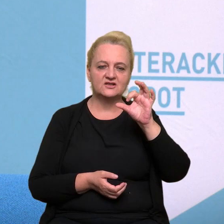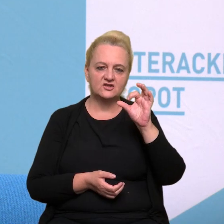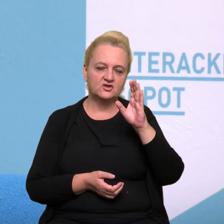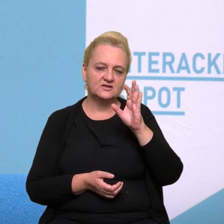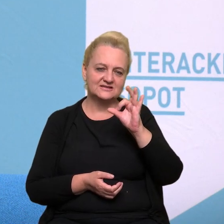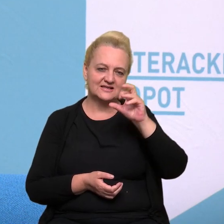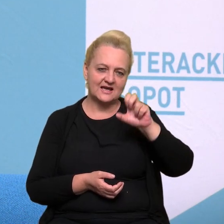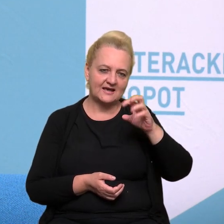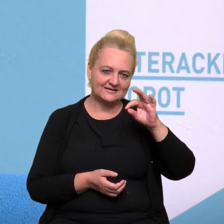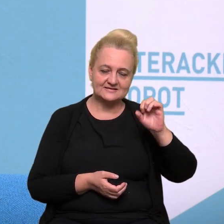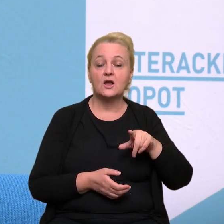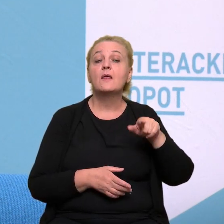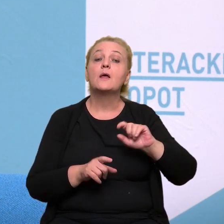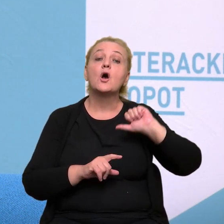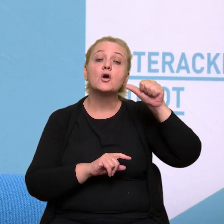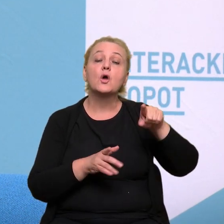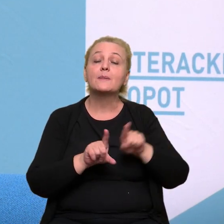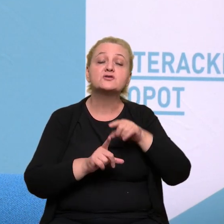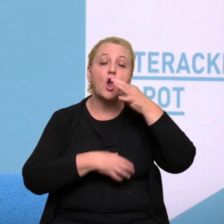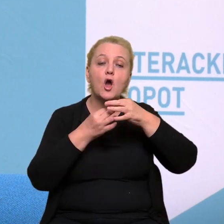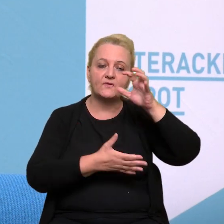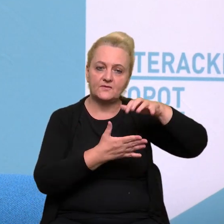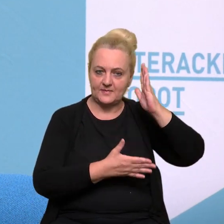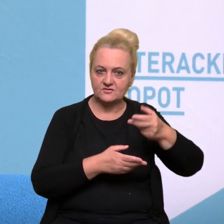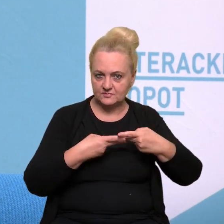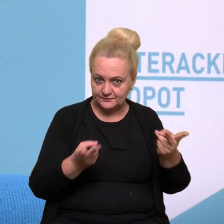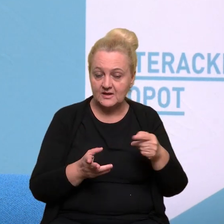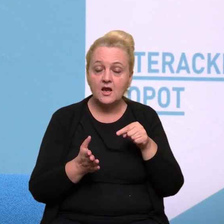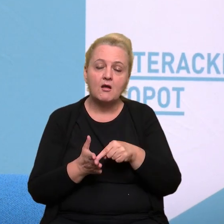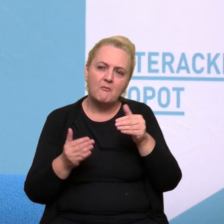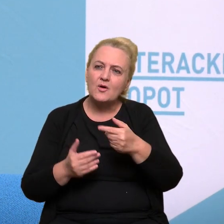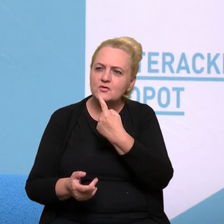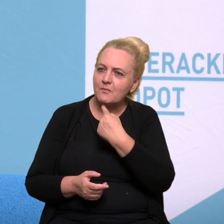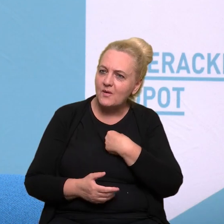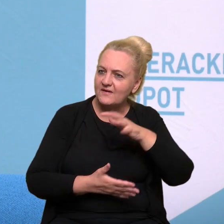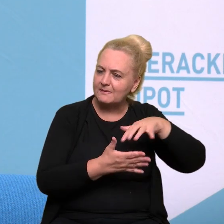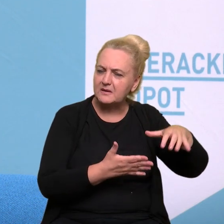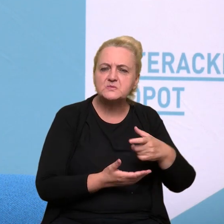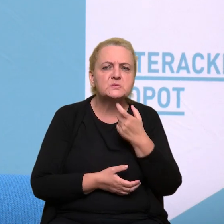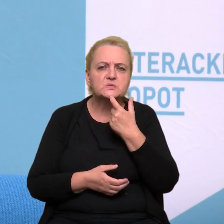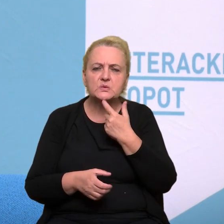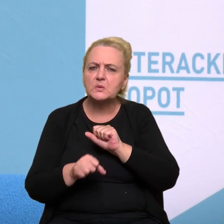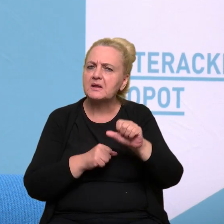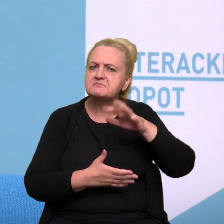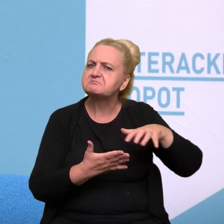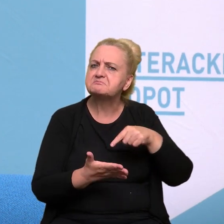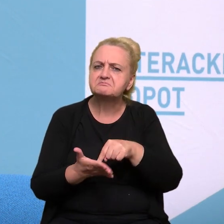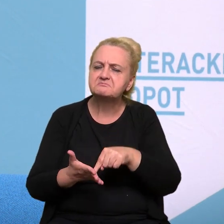się ukazać również zbiór opowiadań. Czy możesz opowiedzieć o tych tekstach? Co to są w ogóle za